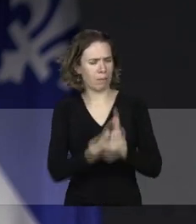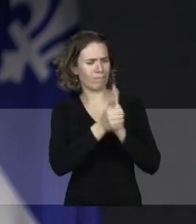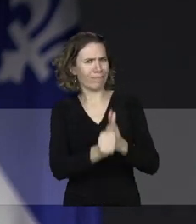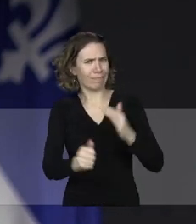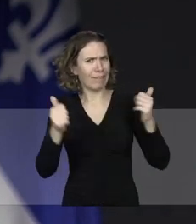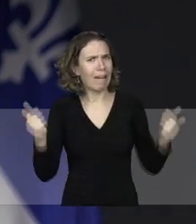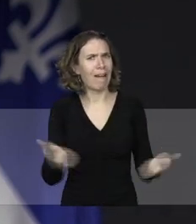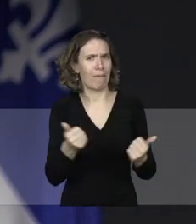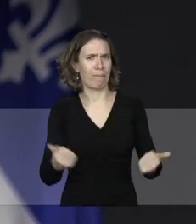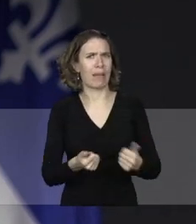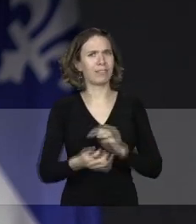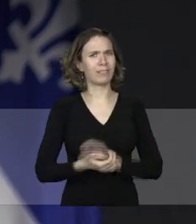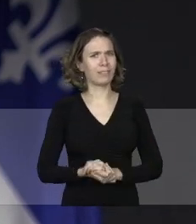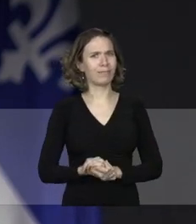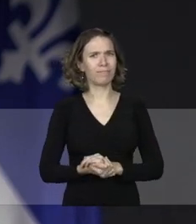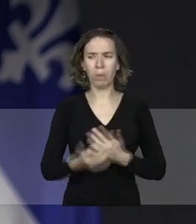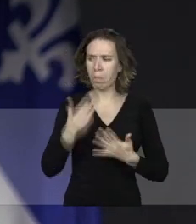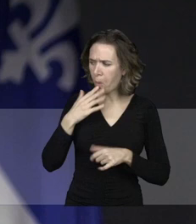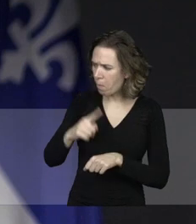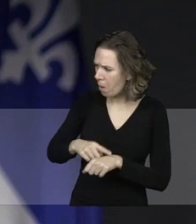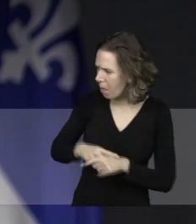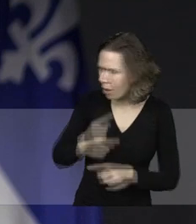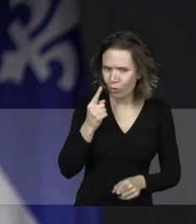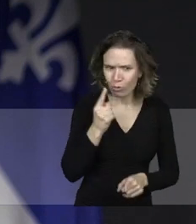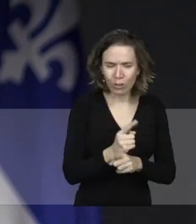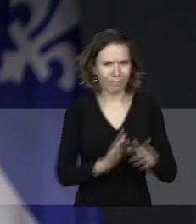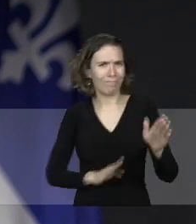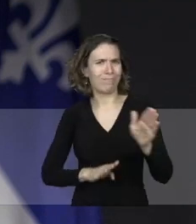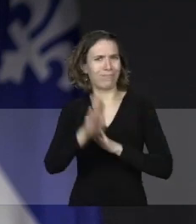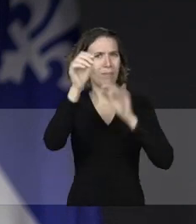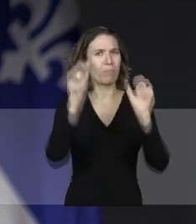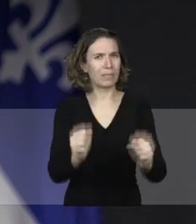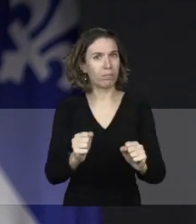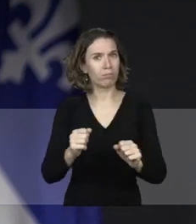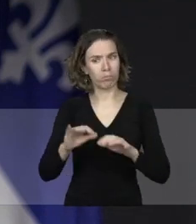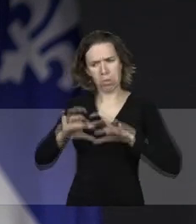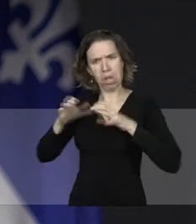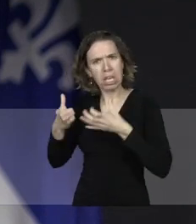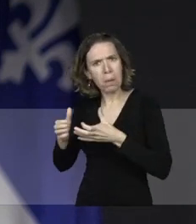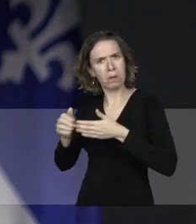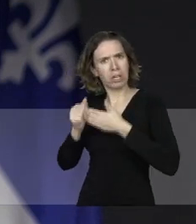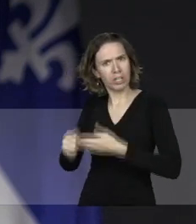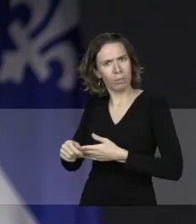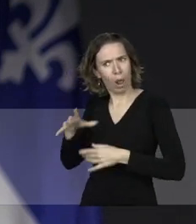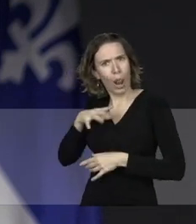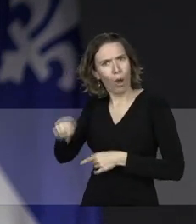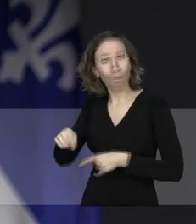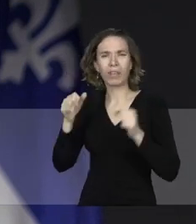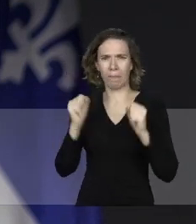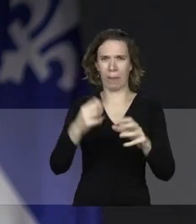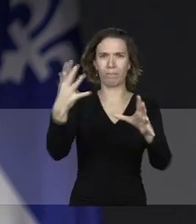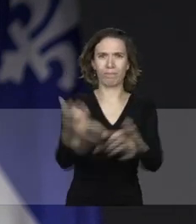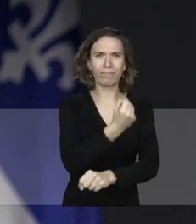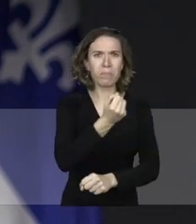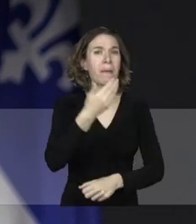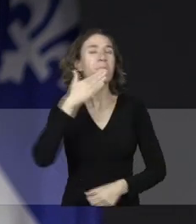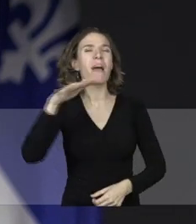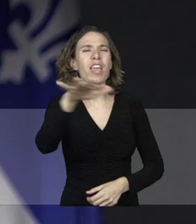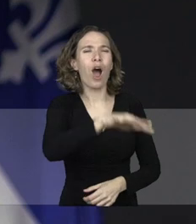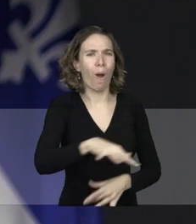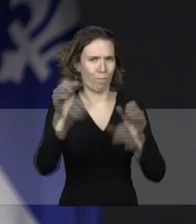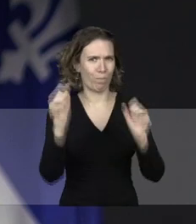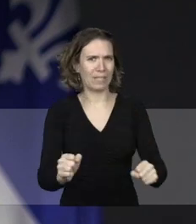extraordinaire qui n'attend que le bon moment pour se développer et avec la bonne équipe le bon leadership nous allons y arriver nous allons devenir les